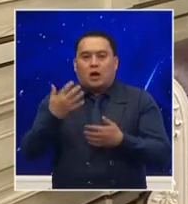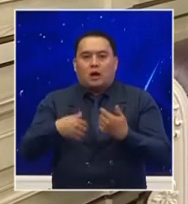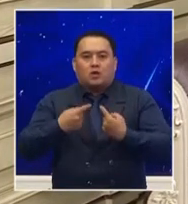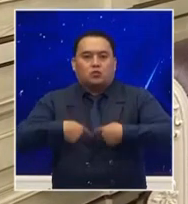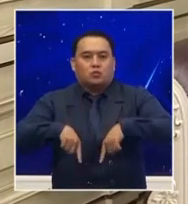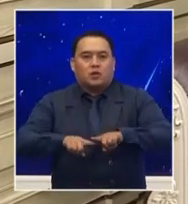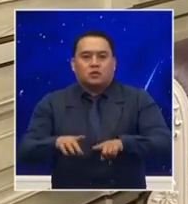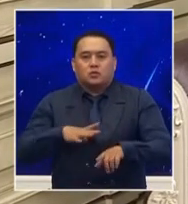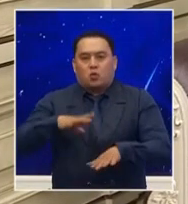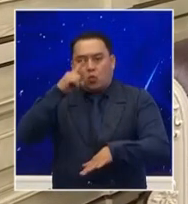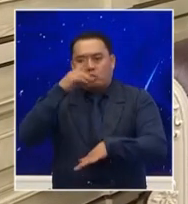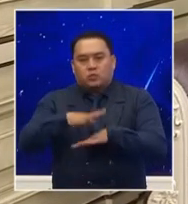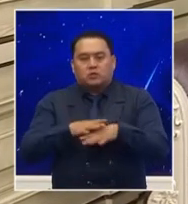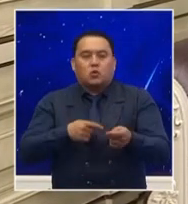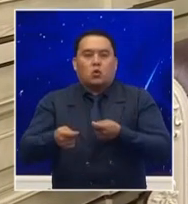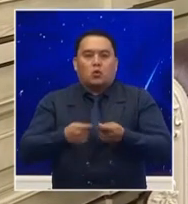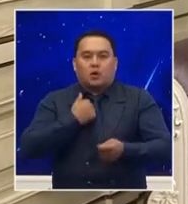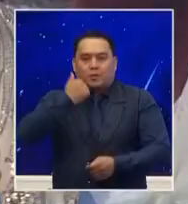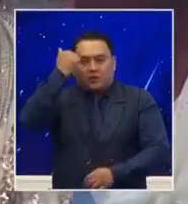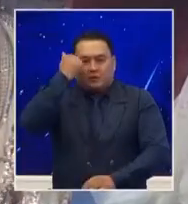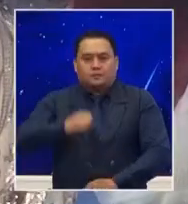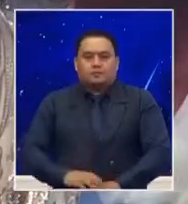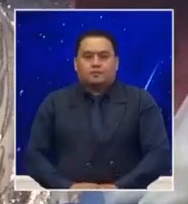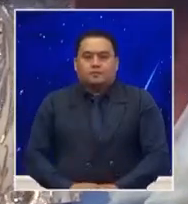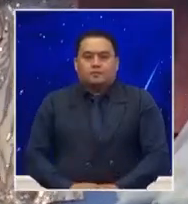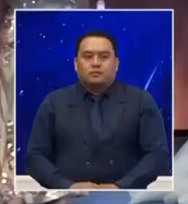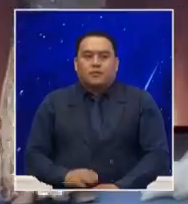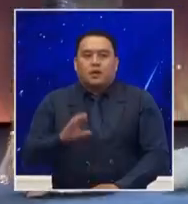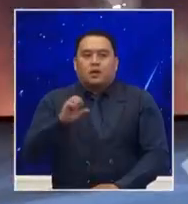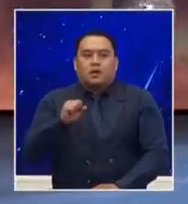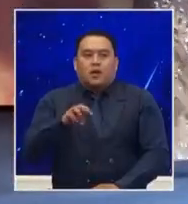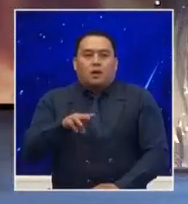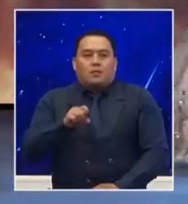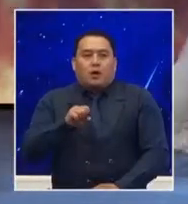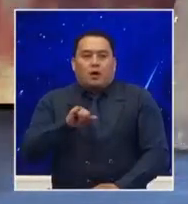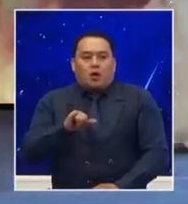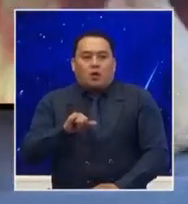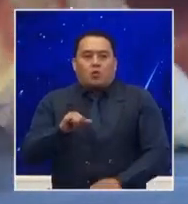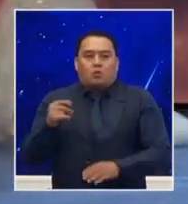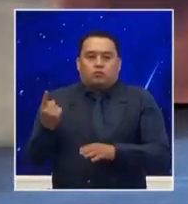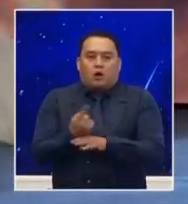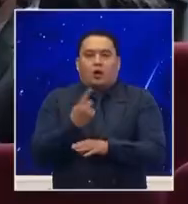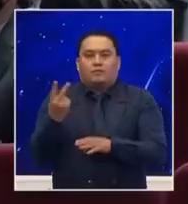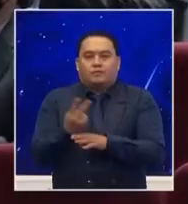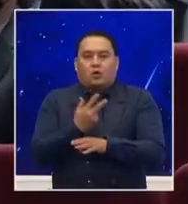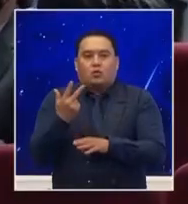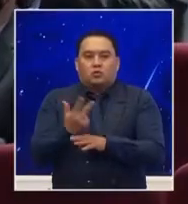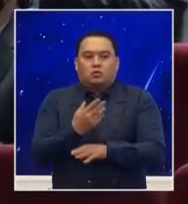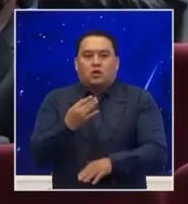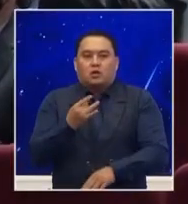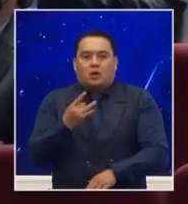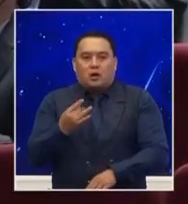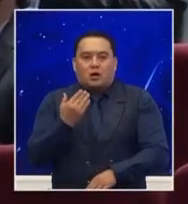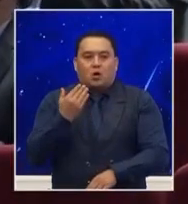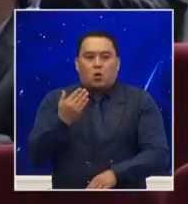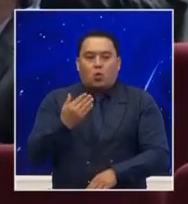ұйымдастырған облыс басшыларына үлкен алғыс айтамын. Самғауда 2-3 мәрте жұлдызы жанғандар бар. Бірі Шалқар Құсайынов.